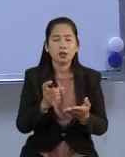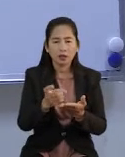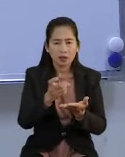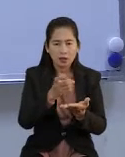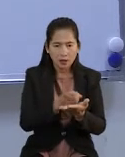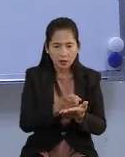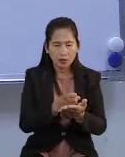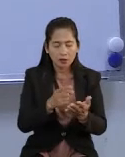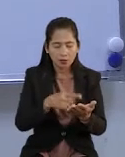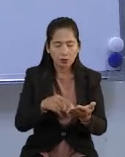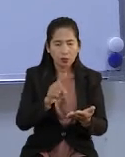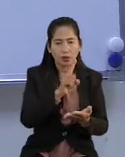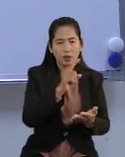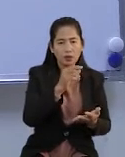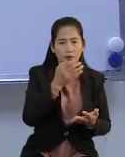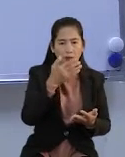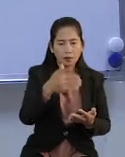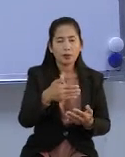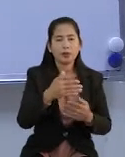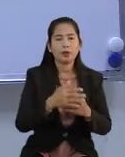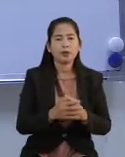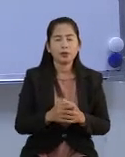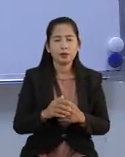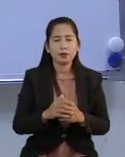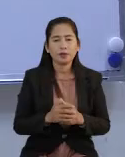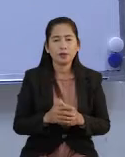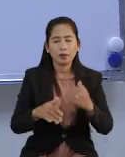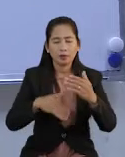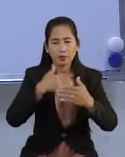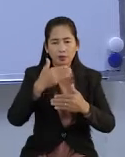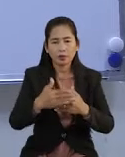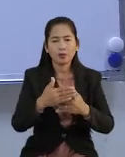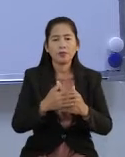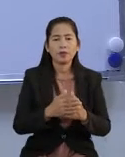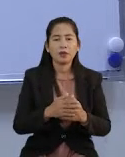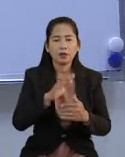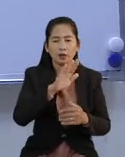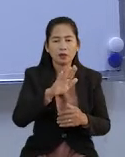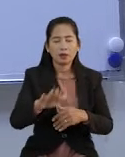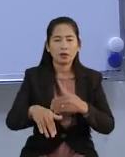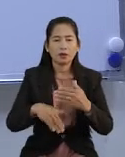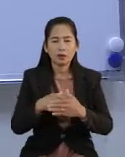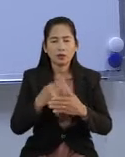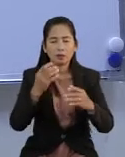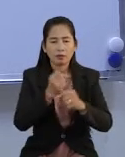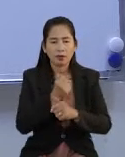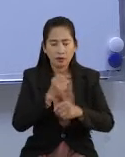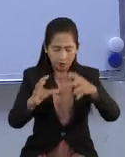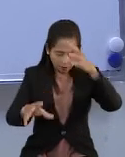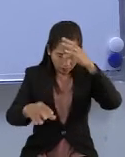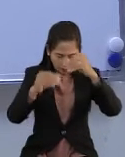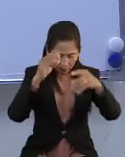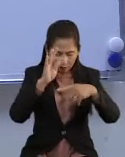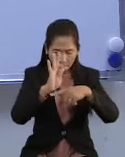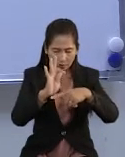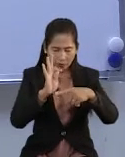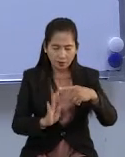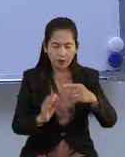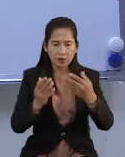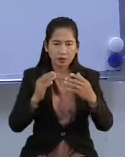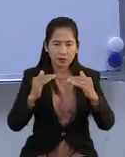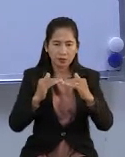cốn nơi tùm bò tí pram buồn chả bản to phí con tiếng học này bàn sắp xa phí phổ phía xa khả nìa